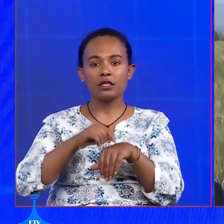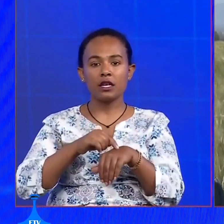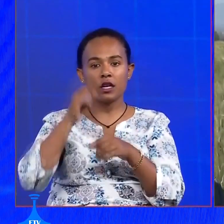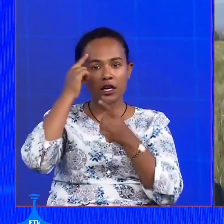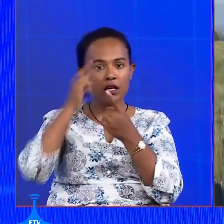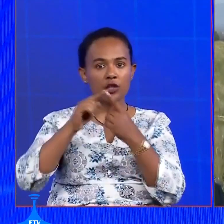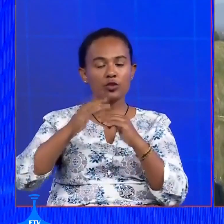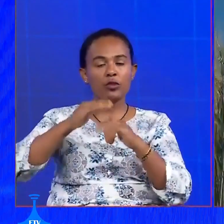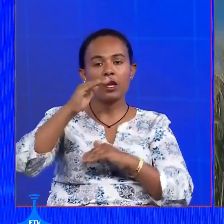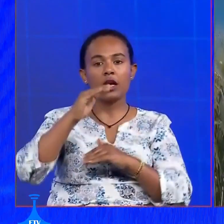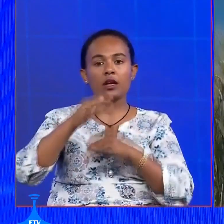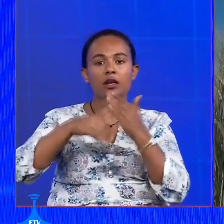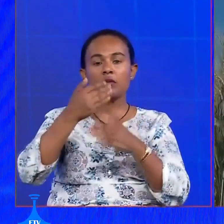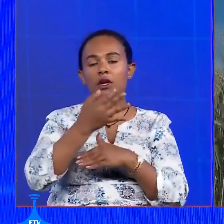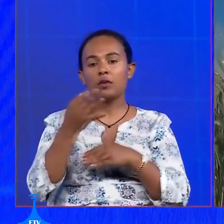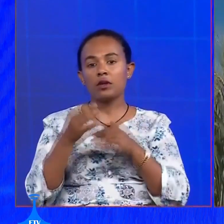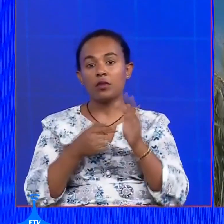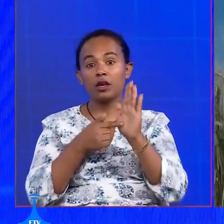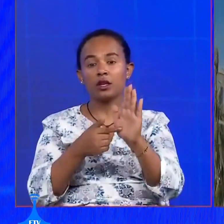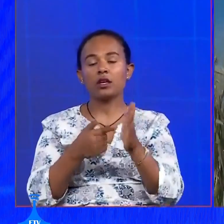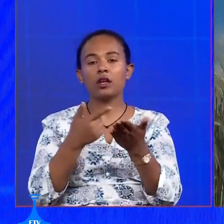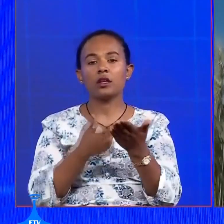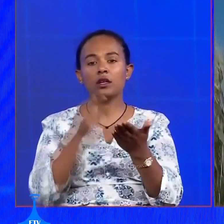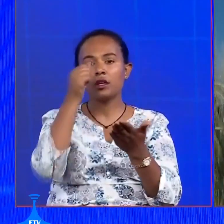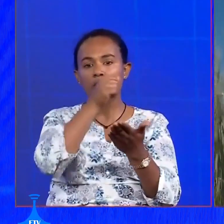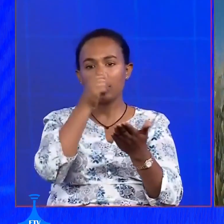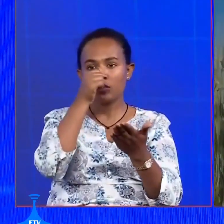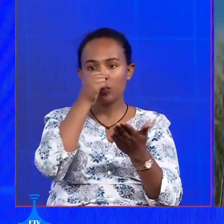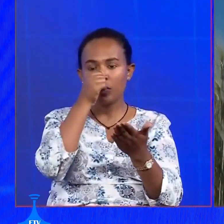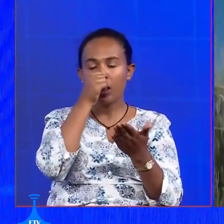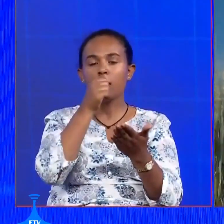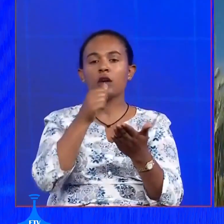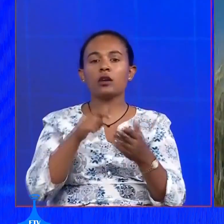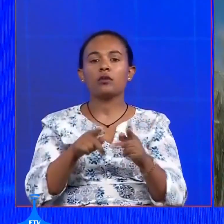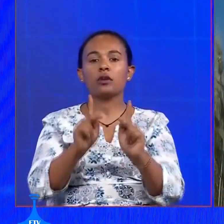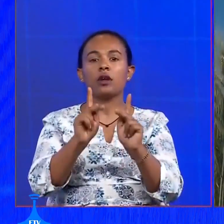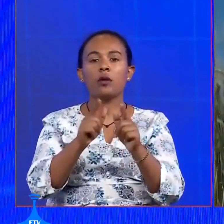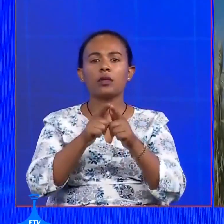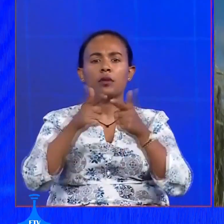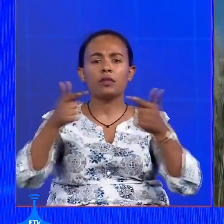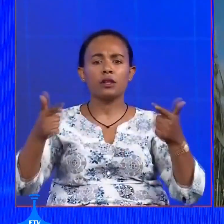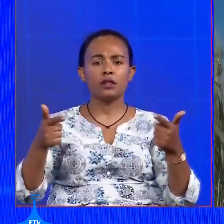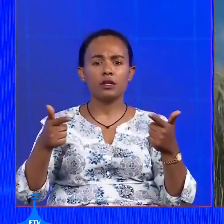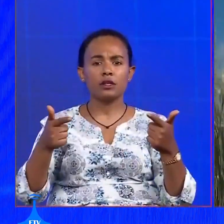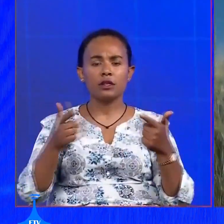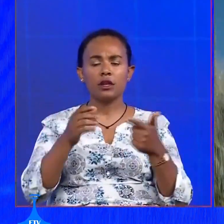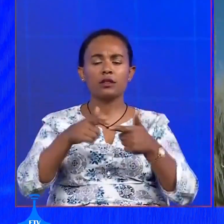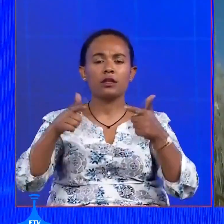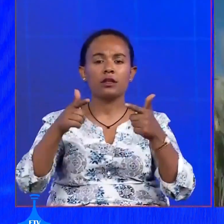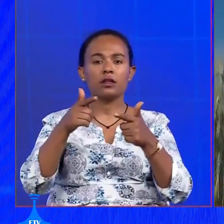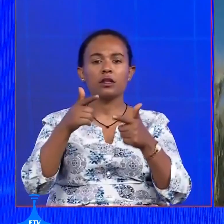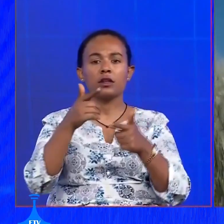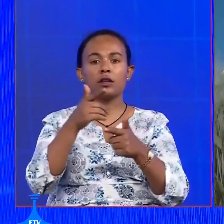በደንብ የሚያሳይ ነው ይሄ እንግዲህ በኢትዮጵያ የግብርና ታሪክ ውስጥ በጣም ትልቅ ምርታና ትልቅ እርምጃ ነው ብዬ